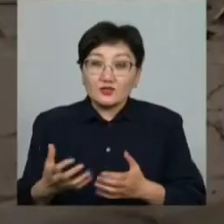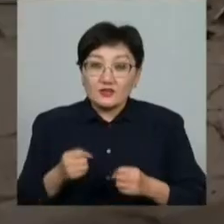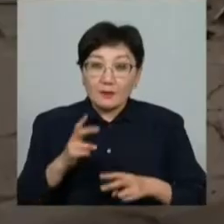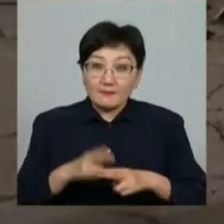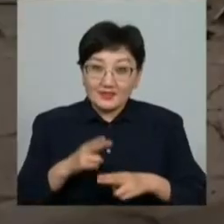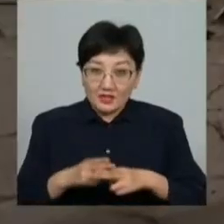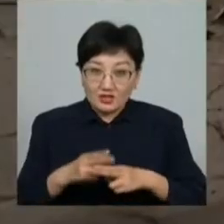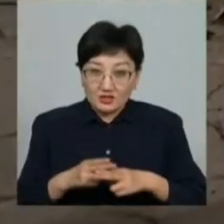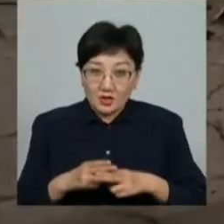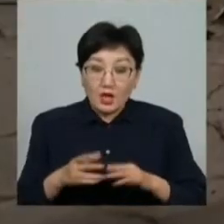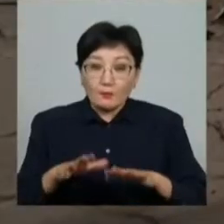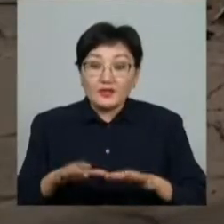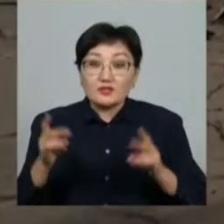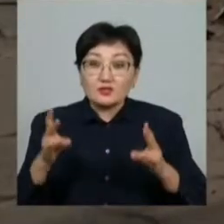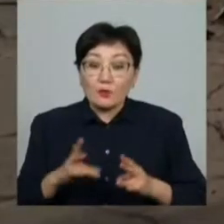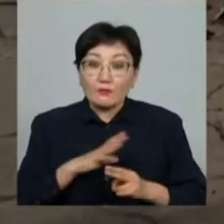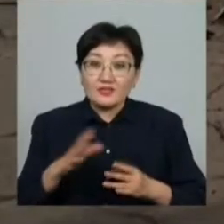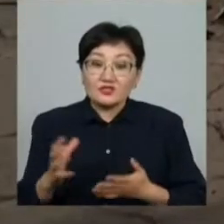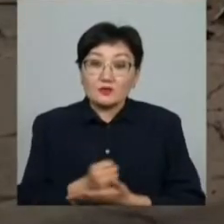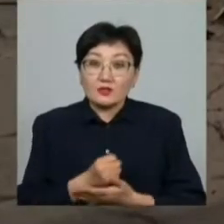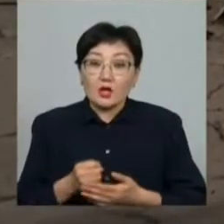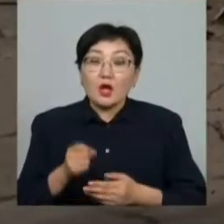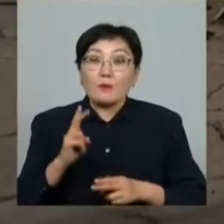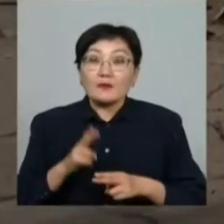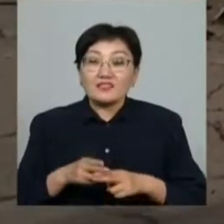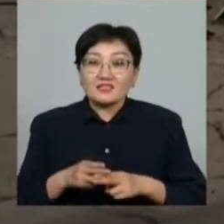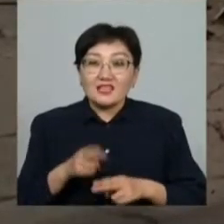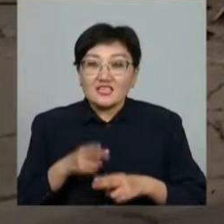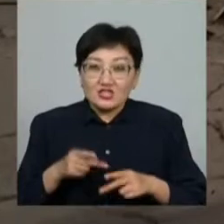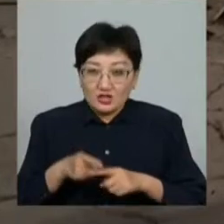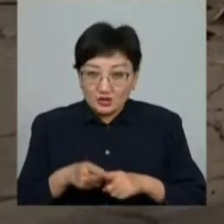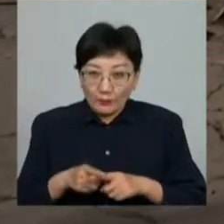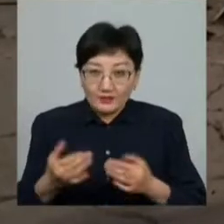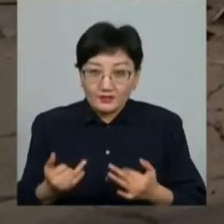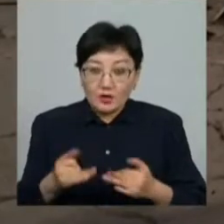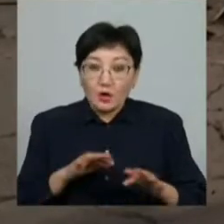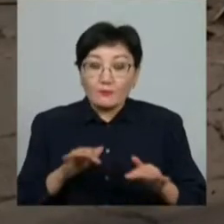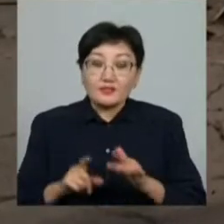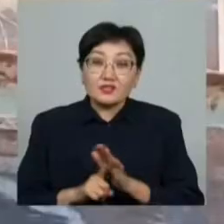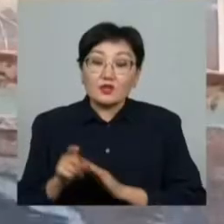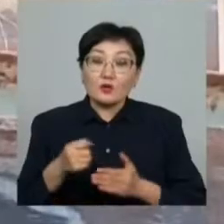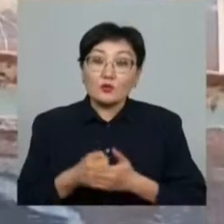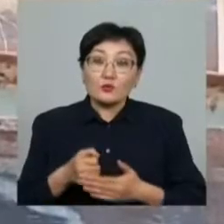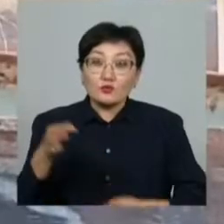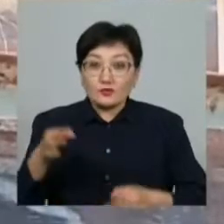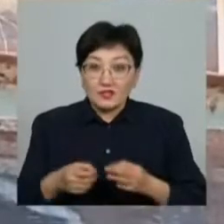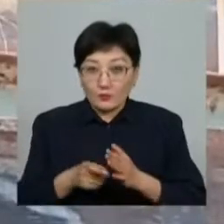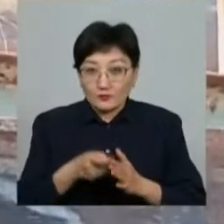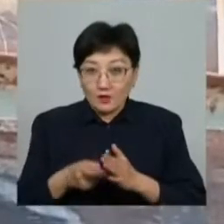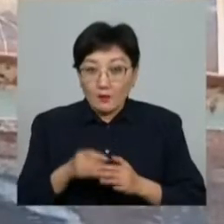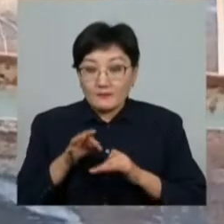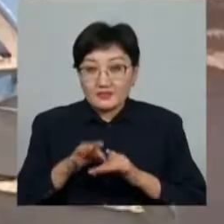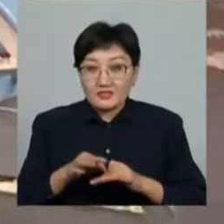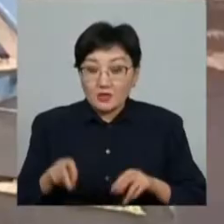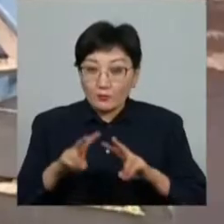конструкции на месте происшествия был на один инструмент для резки железа сейчас по делу начато досудебное расследование проводится